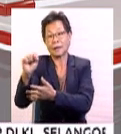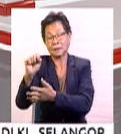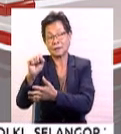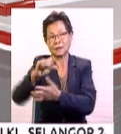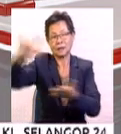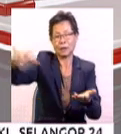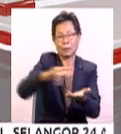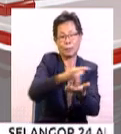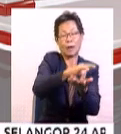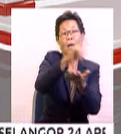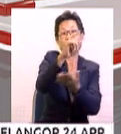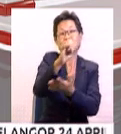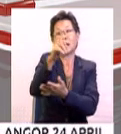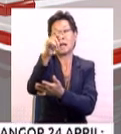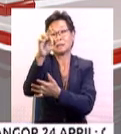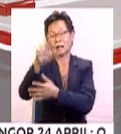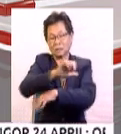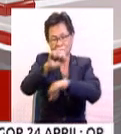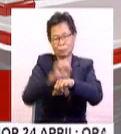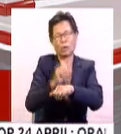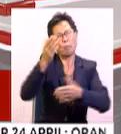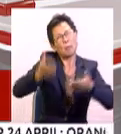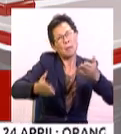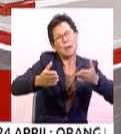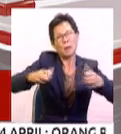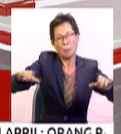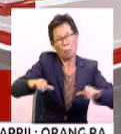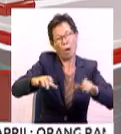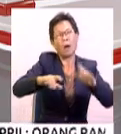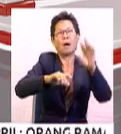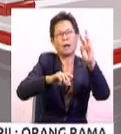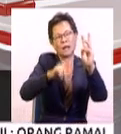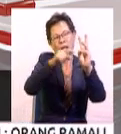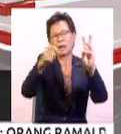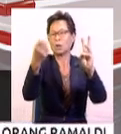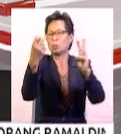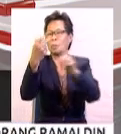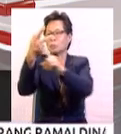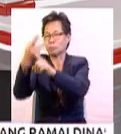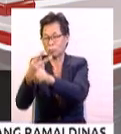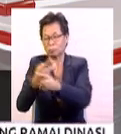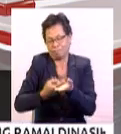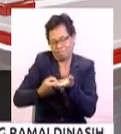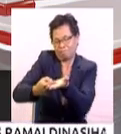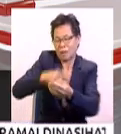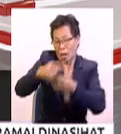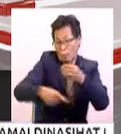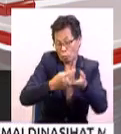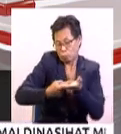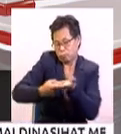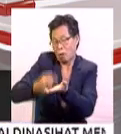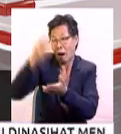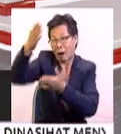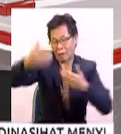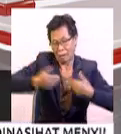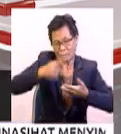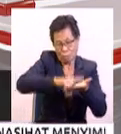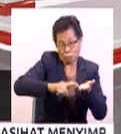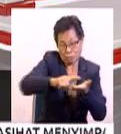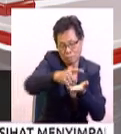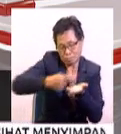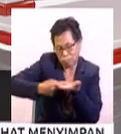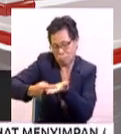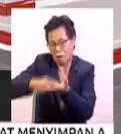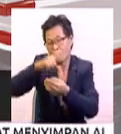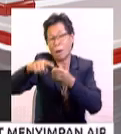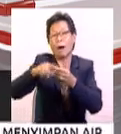terbang Seletar Singapura dijangka dilaksanakan dalam tempoh 6 hingga 12 bulan. Perbincangan mengenainya akan diadakan minggu depan